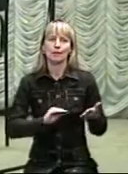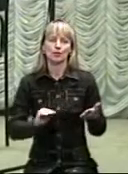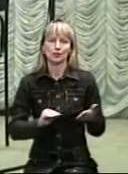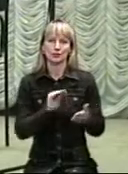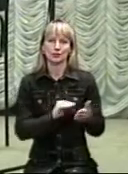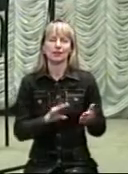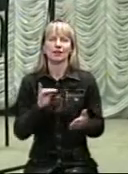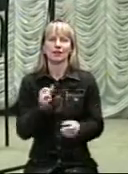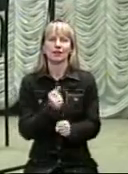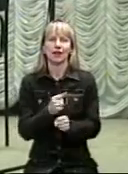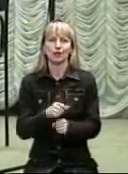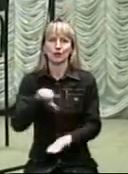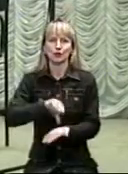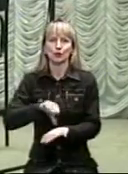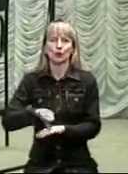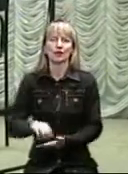займаються постановкою.